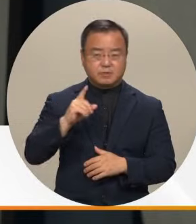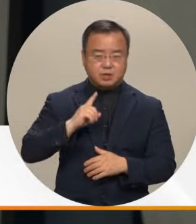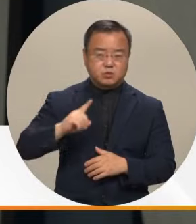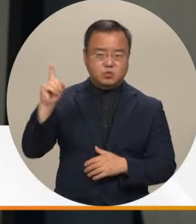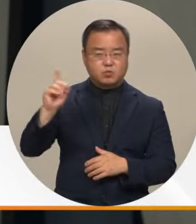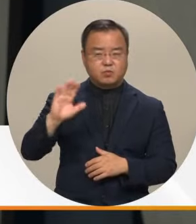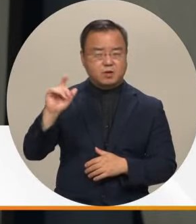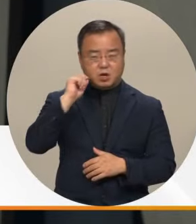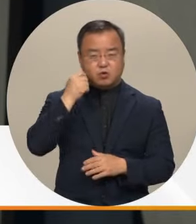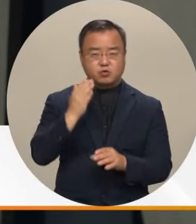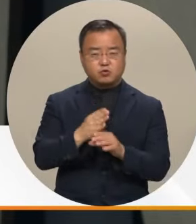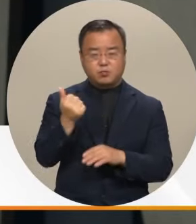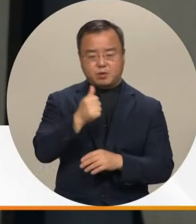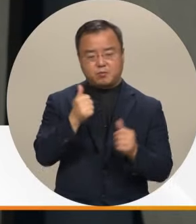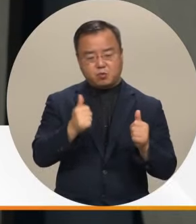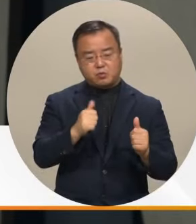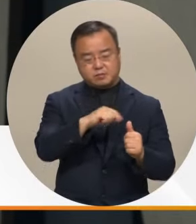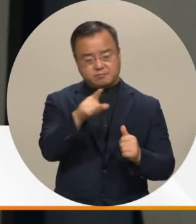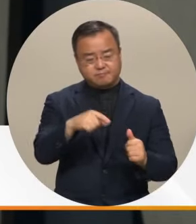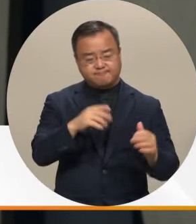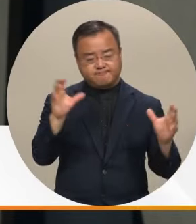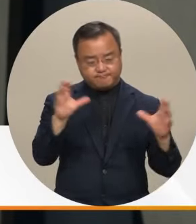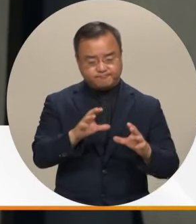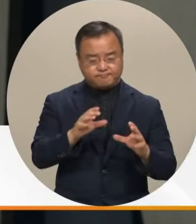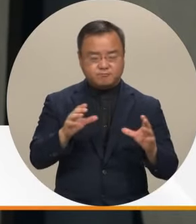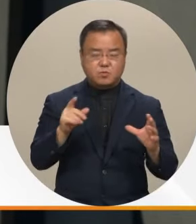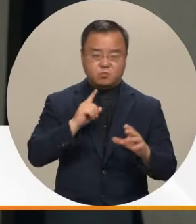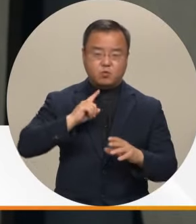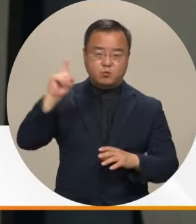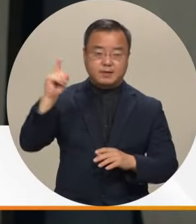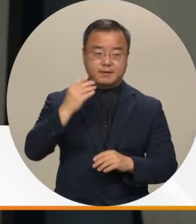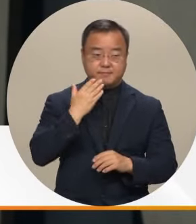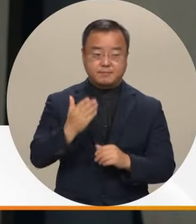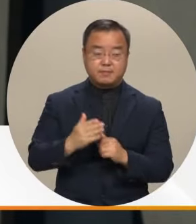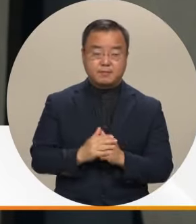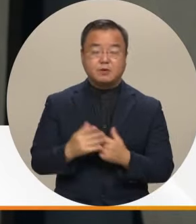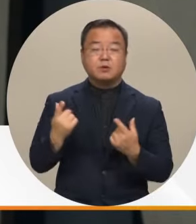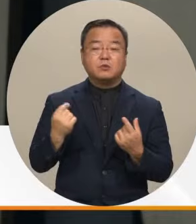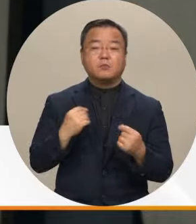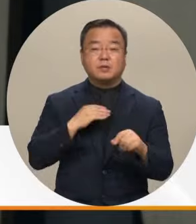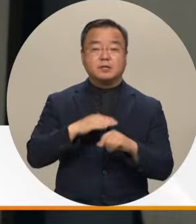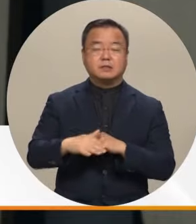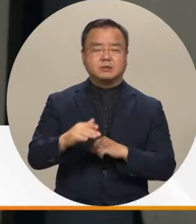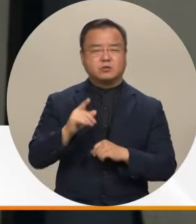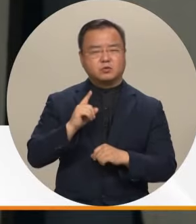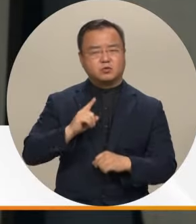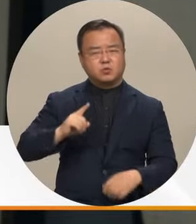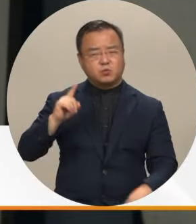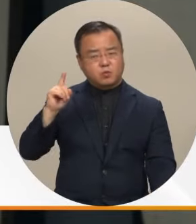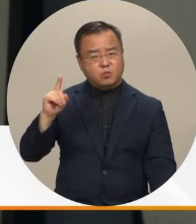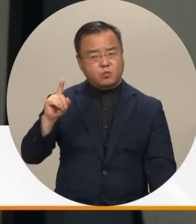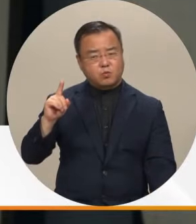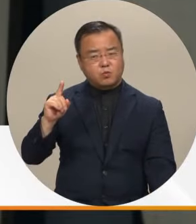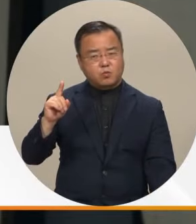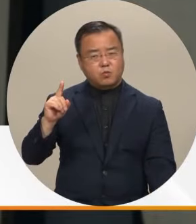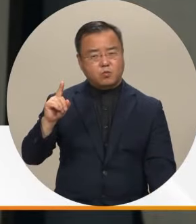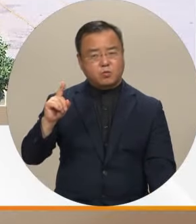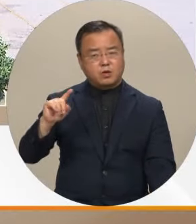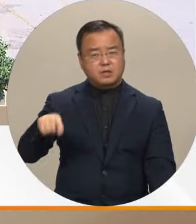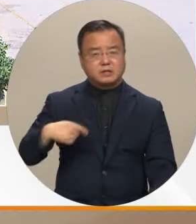변호사님들 이렇게 단체로 모아서 소송을 하게 됩니다 그래서 그런 형태로 해서 소송은 가능한데 이게 지금 목교